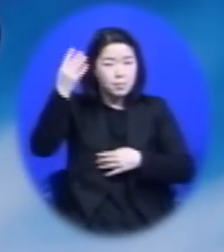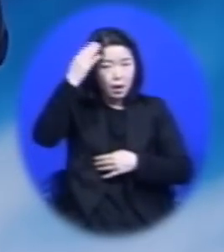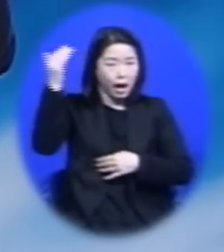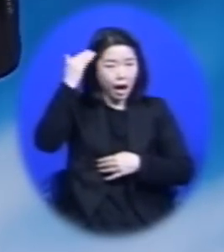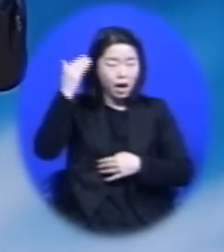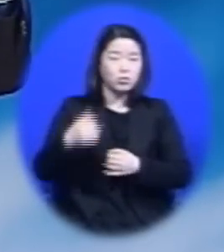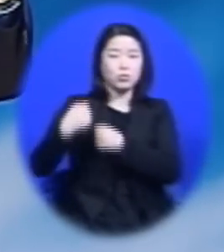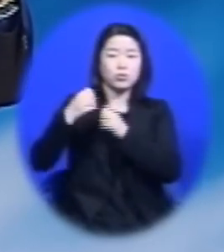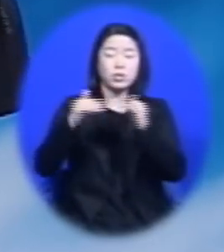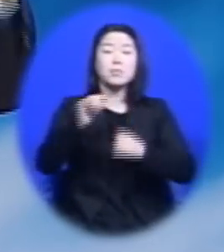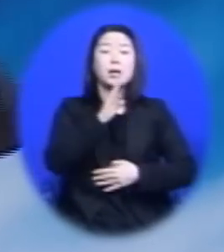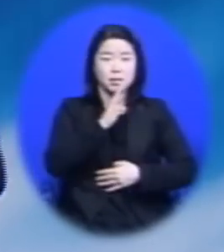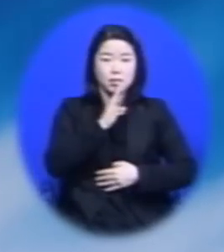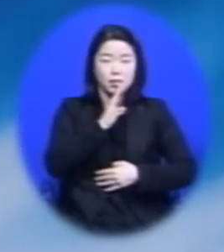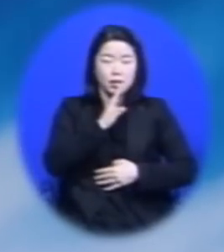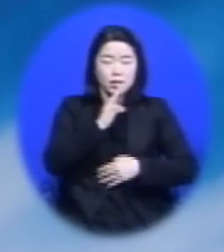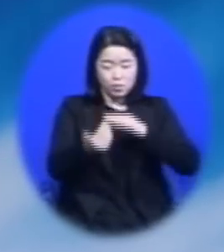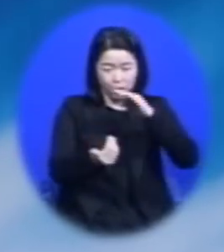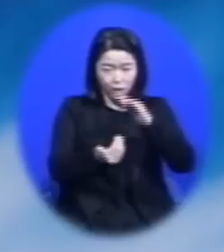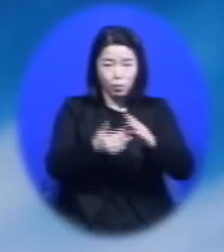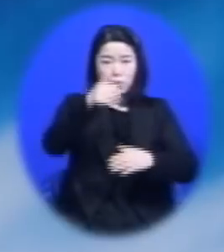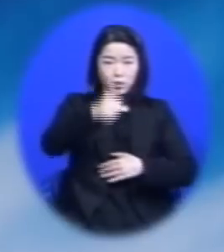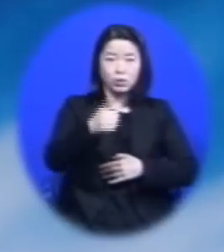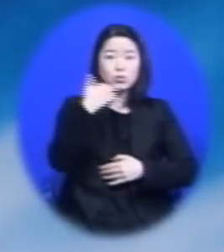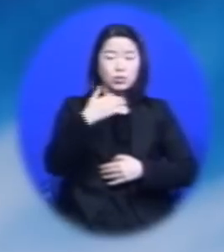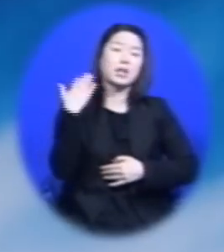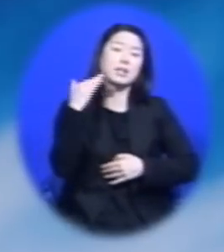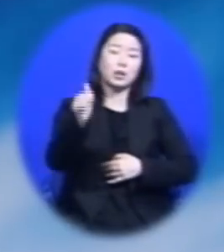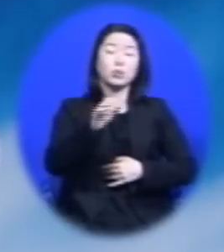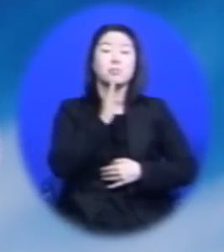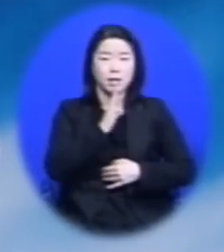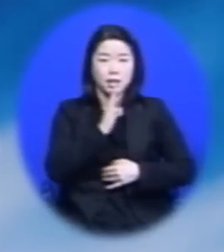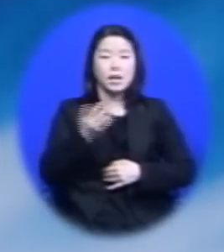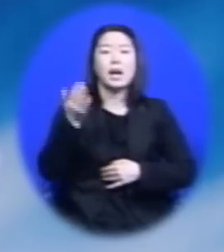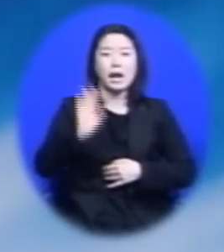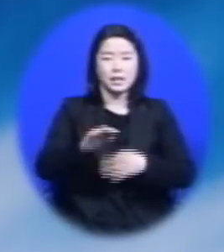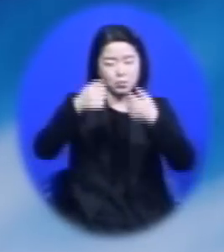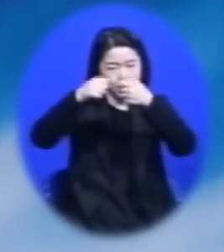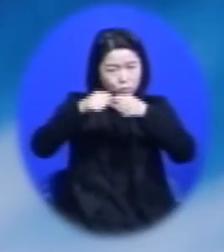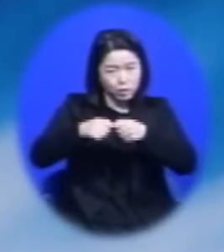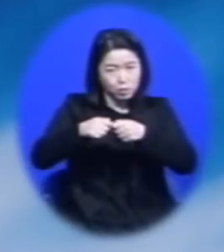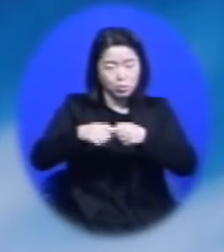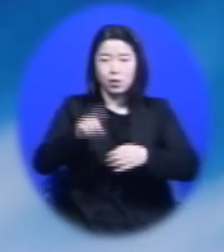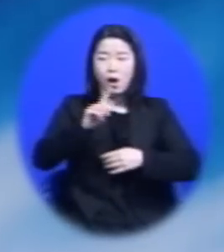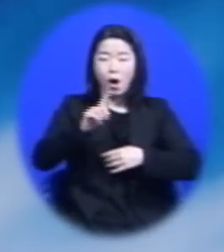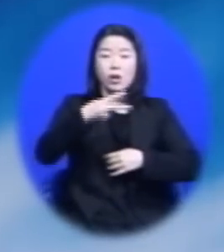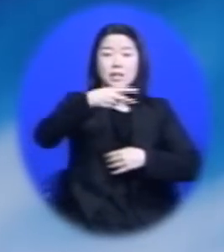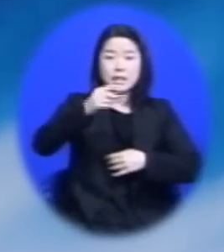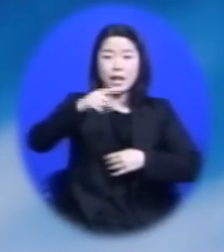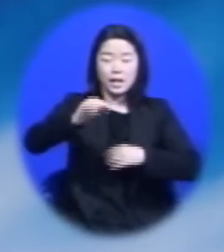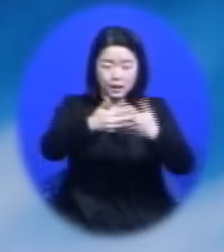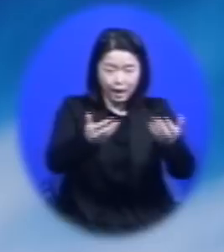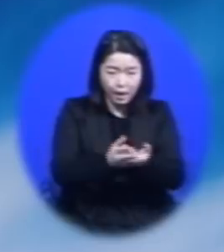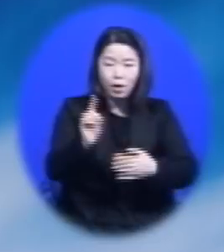사령관 군인의 대통령 맞습니다 그러나 구체적으로 어느 사단 어느 연대 어느